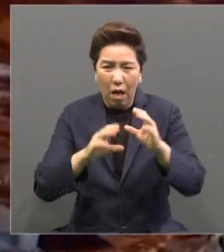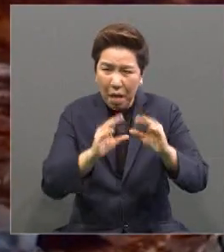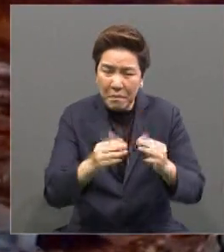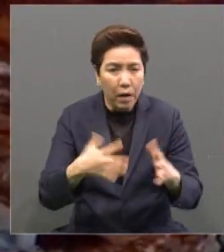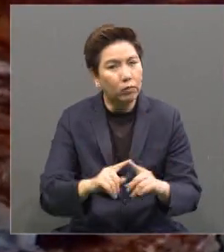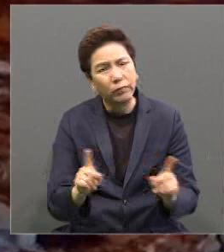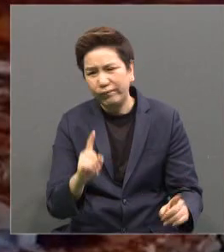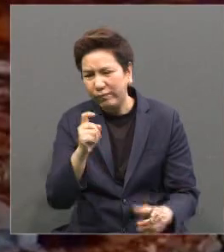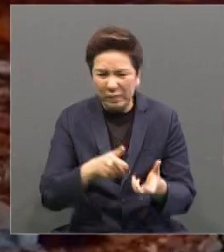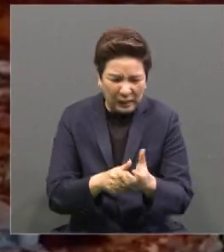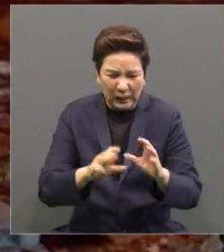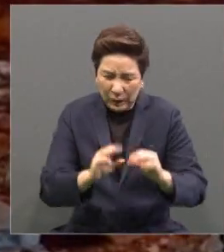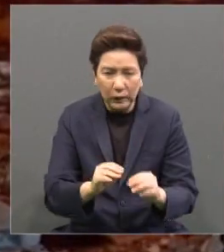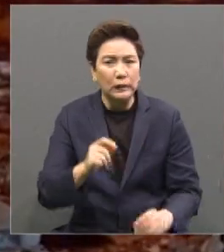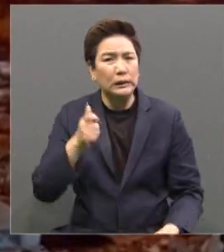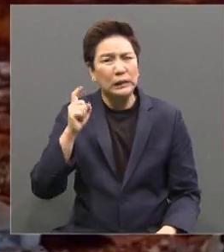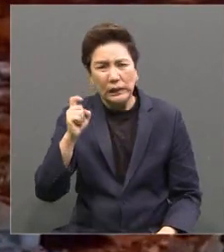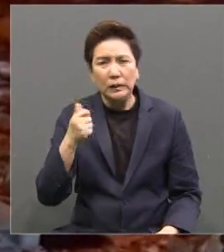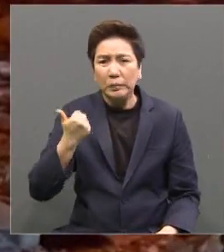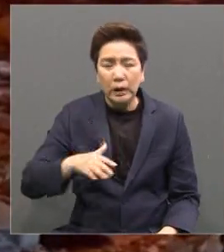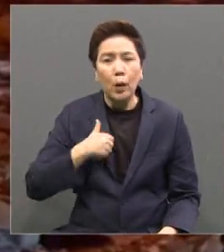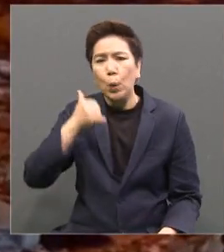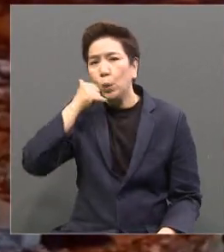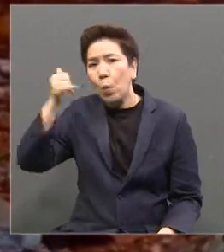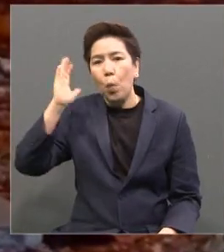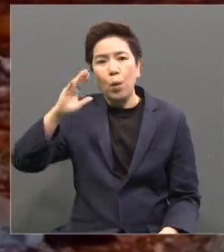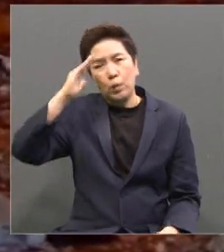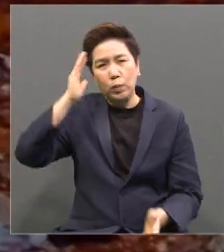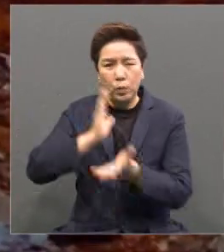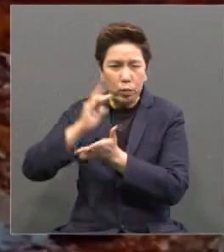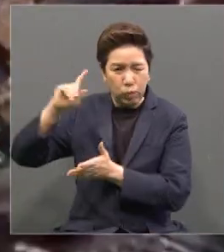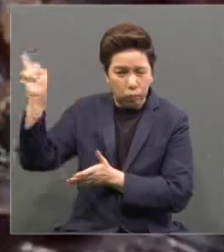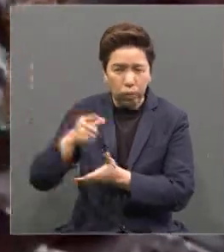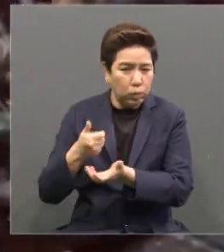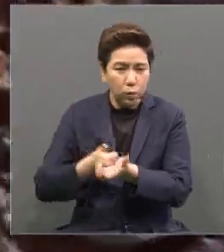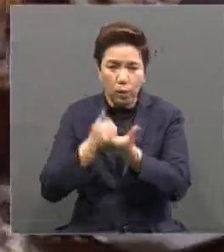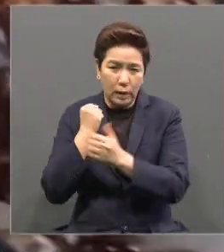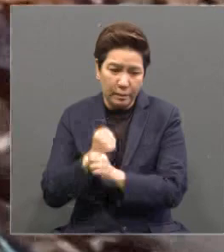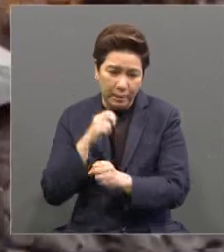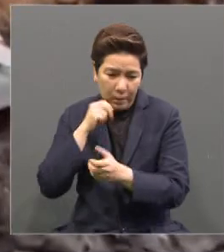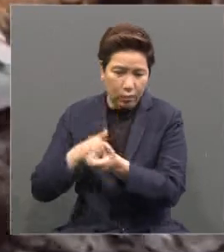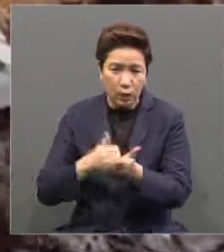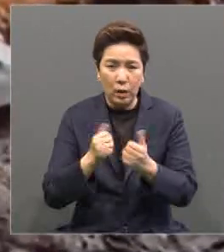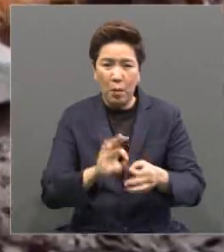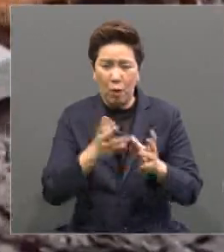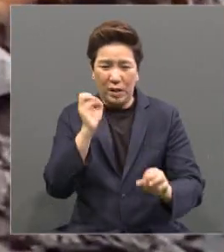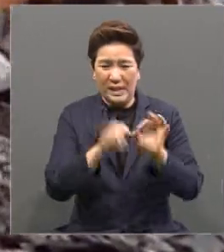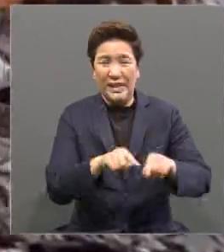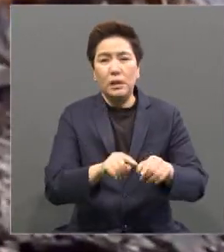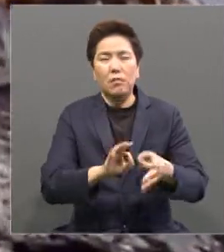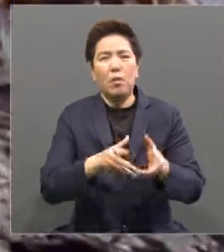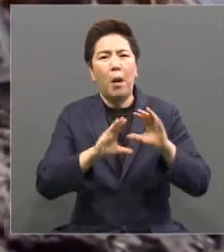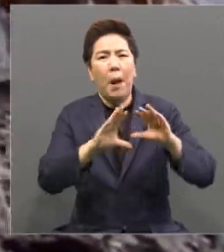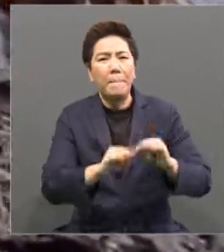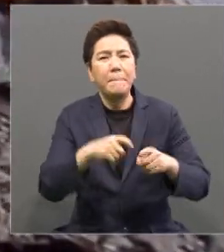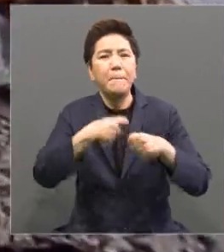แต่ก็ไม่สามารถควบคุมเพลิงเอาไว้ได้จึงรีบโทรแจ้งเจ้าหน้าที่ให้เข้ามาช่วยดับไฟค่ะ เวลาไฟไหม้บ่อขยะเนี่ยค่อนข้างจะดับย